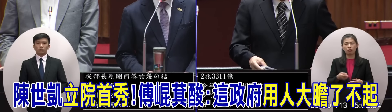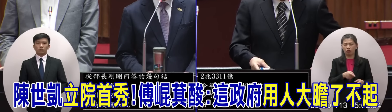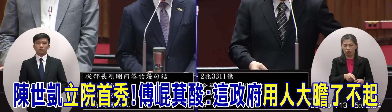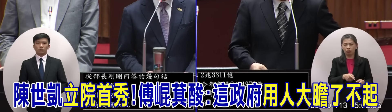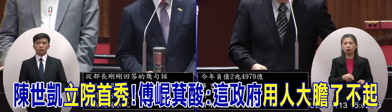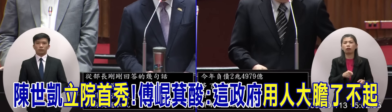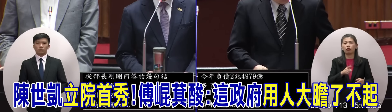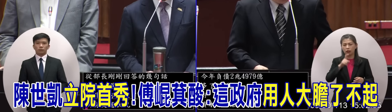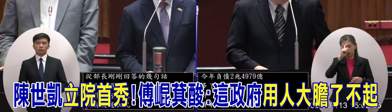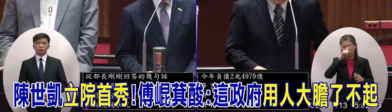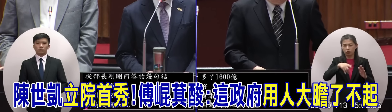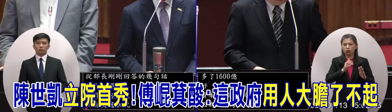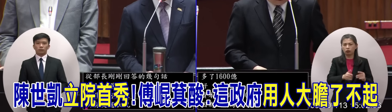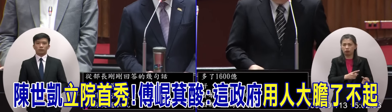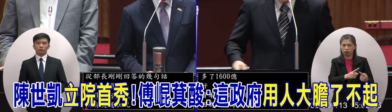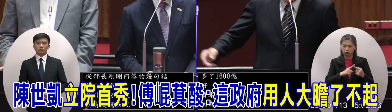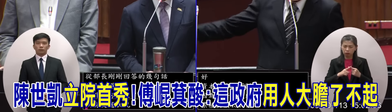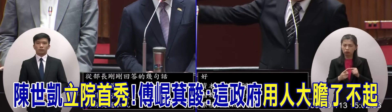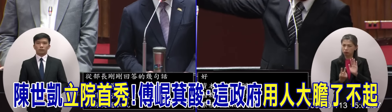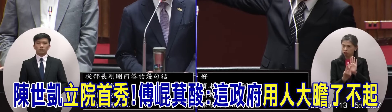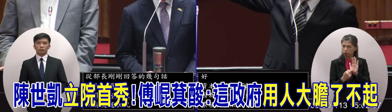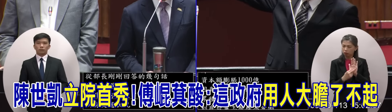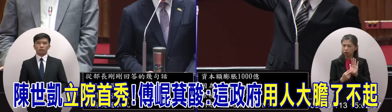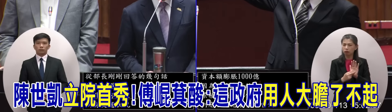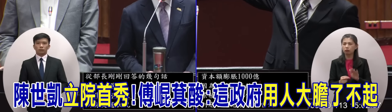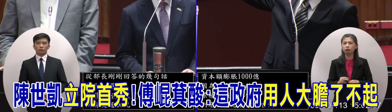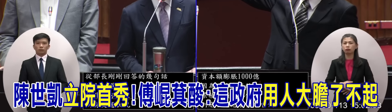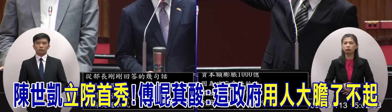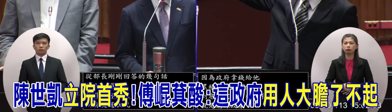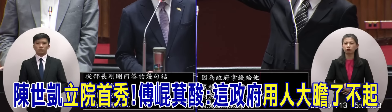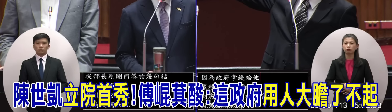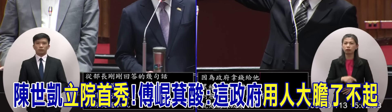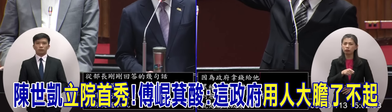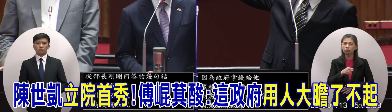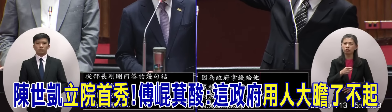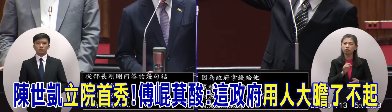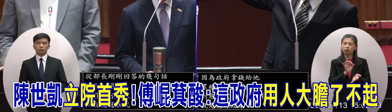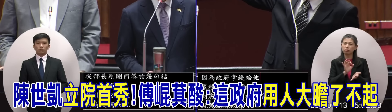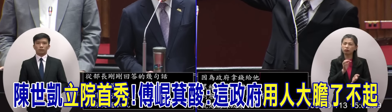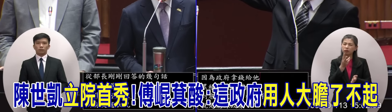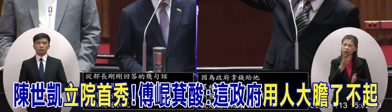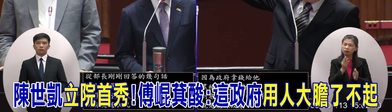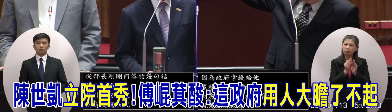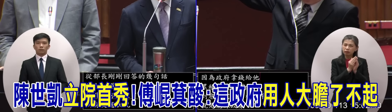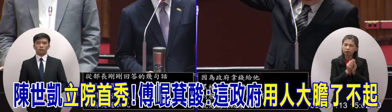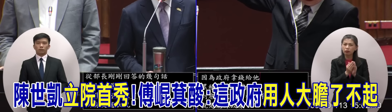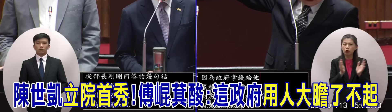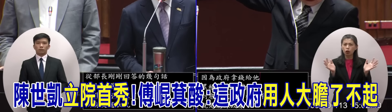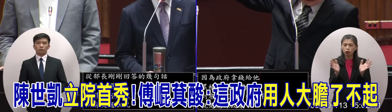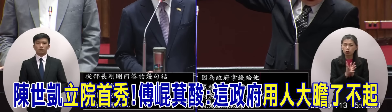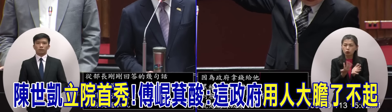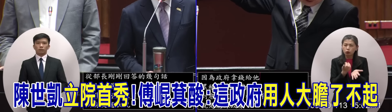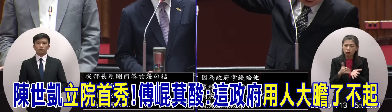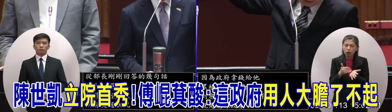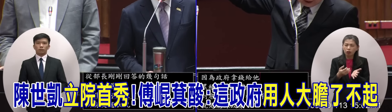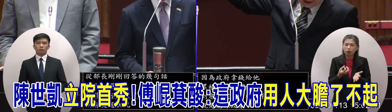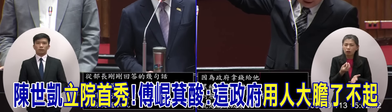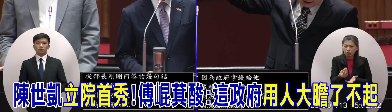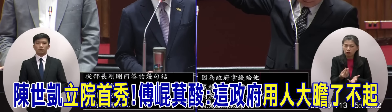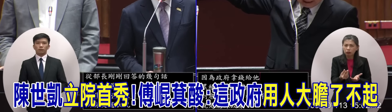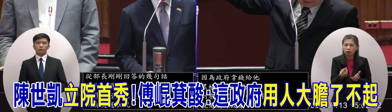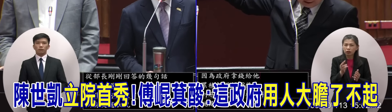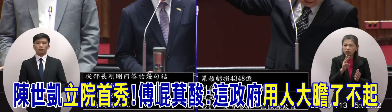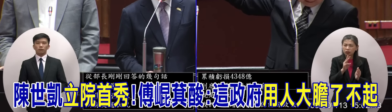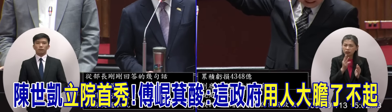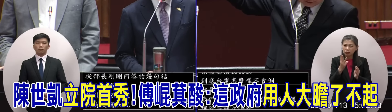跟全国国人来说清楚。我们光看一下三兆多的总预算，我们看一下